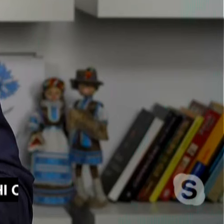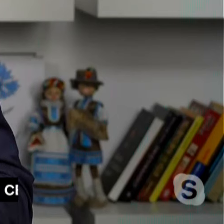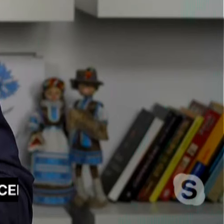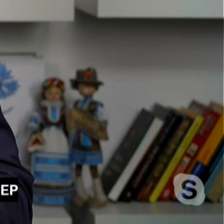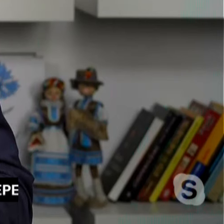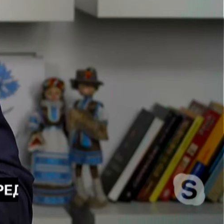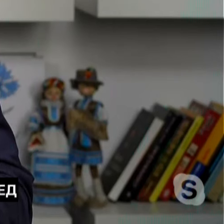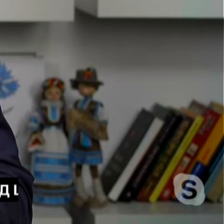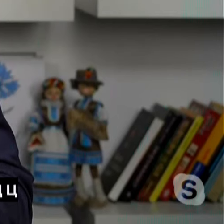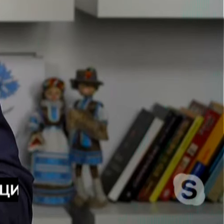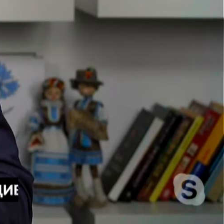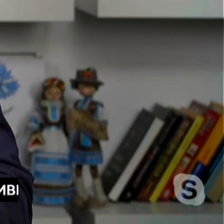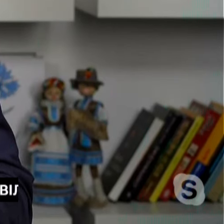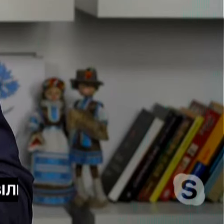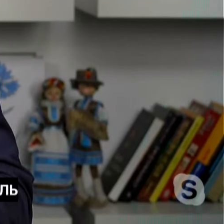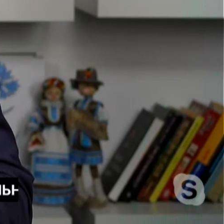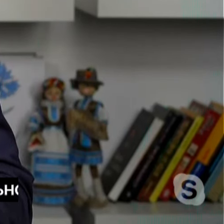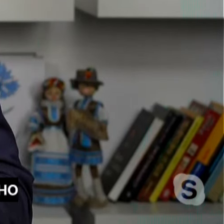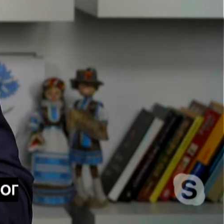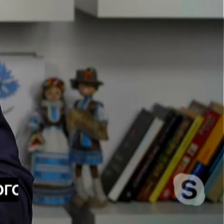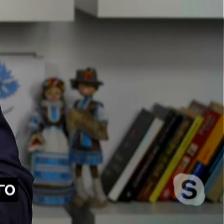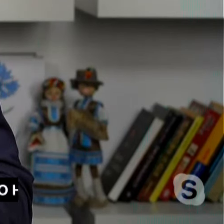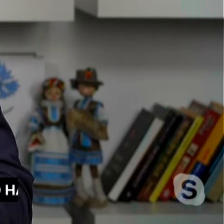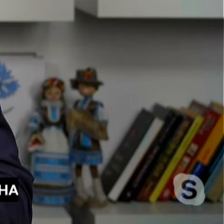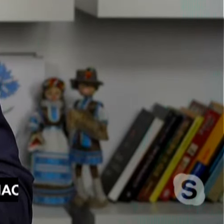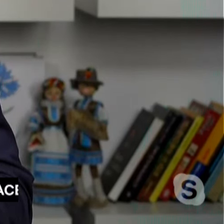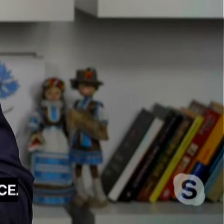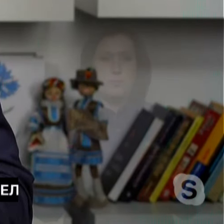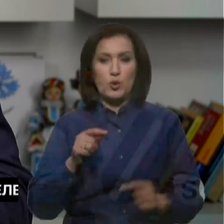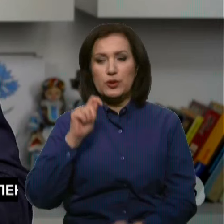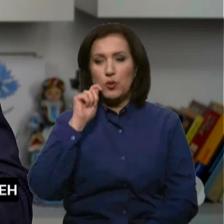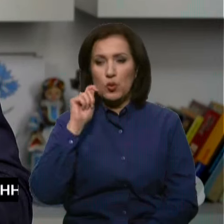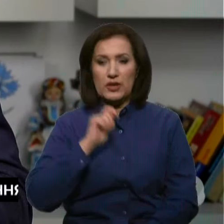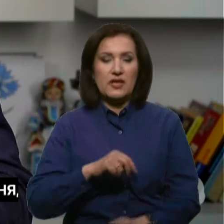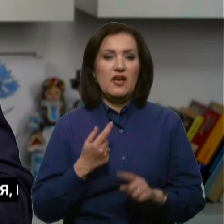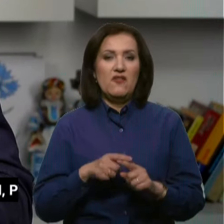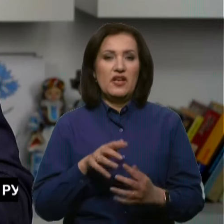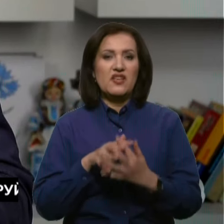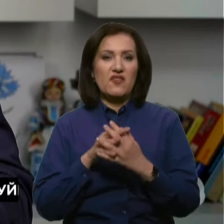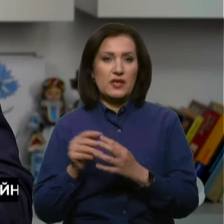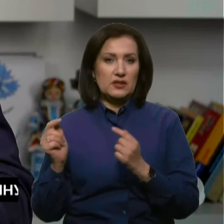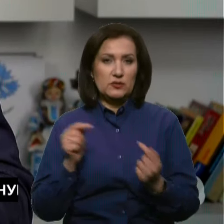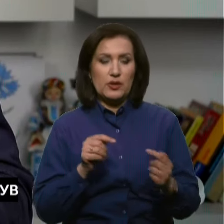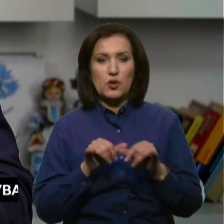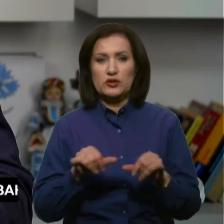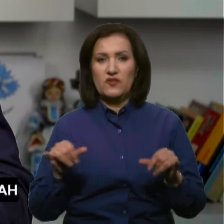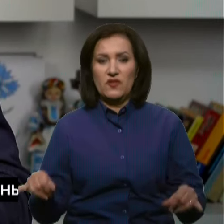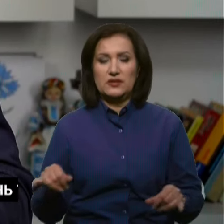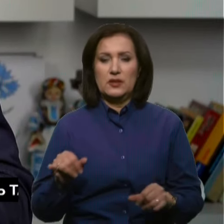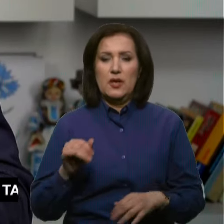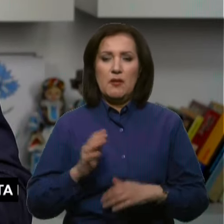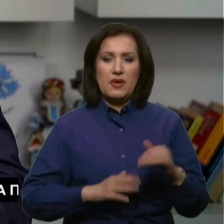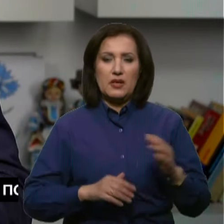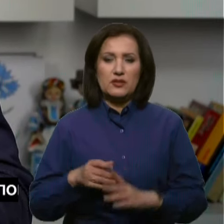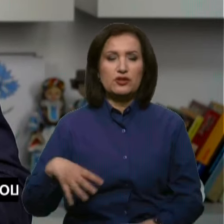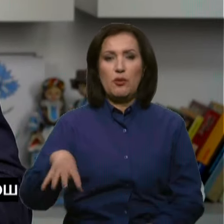была здейснена атака, агрессия супроть Украины. Это военное сотрудничество развивается